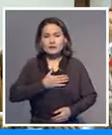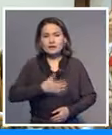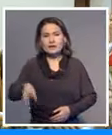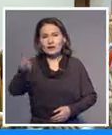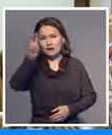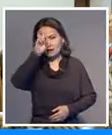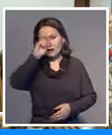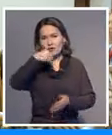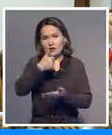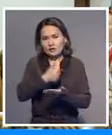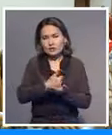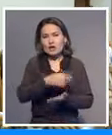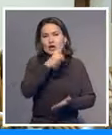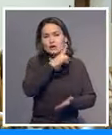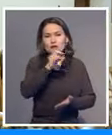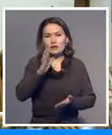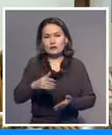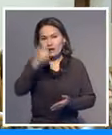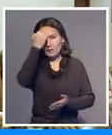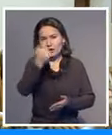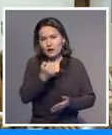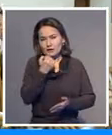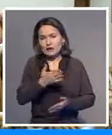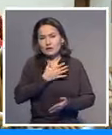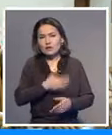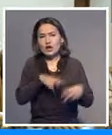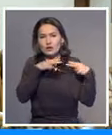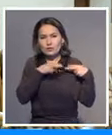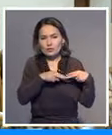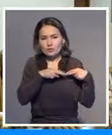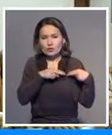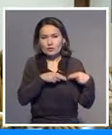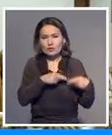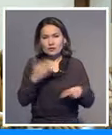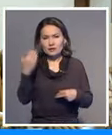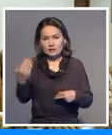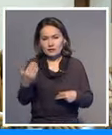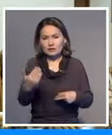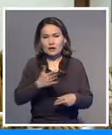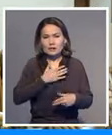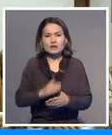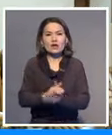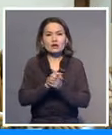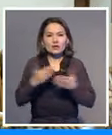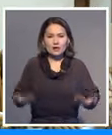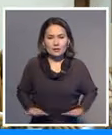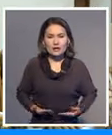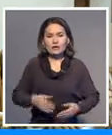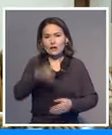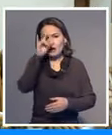еліміздің, елбасымыздың салиқалы саясат арқасында. Қазақ елі ортақ, жері ортақ болғаннан кейін, оның бірлігі